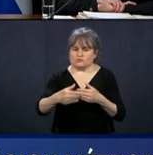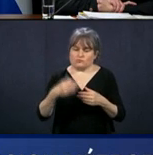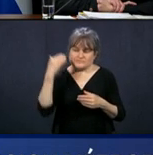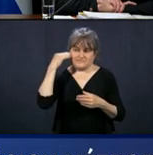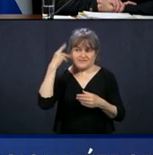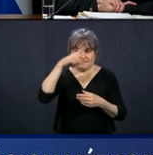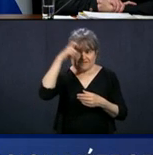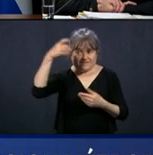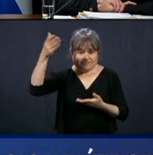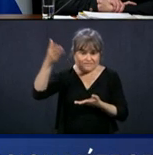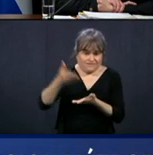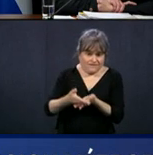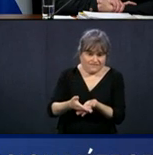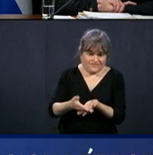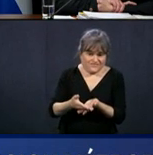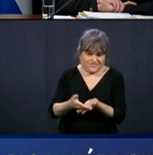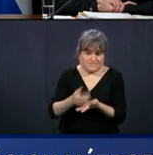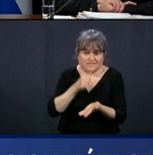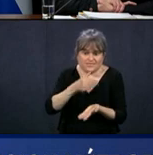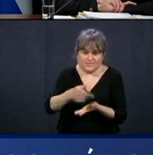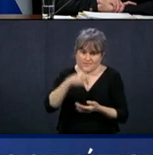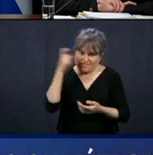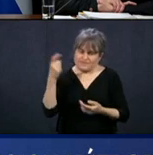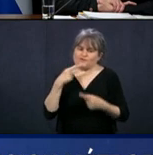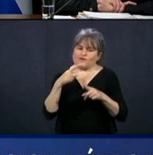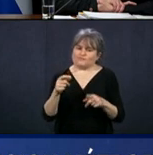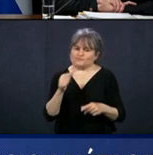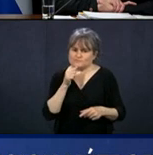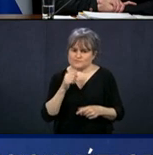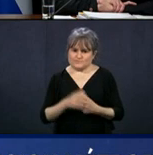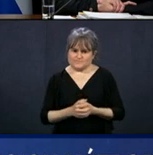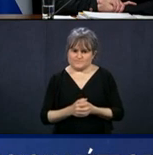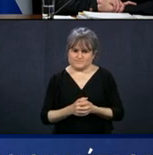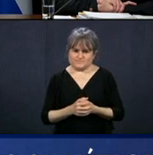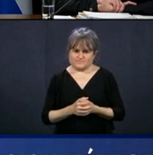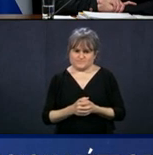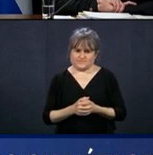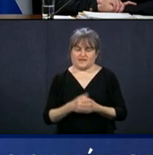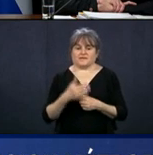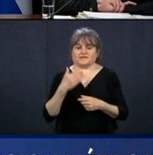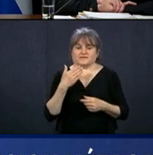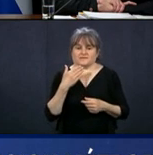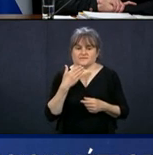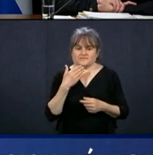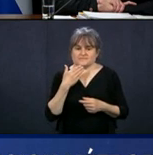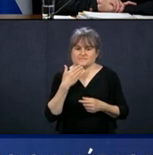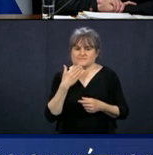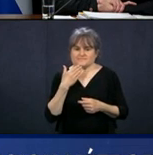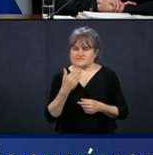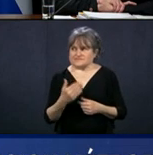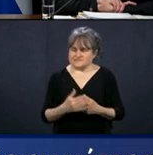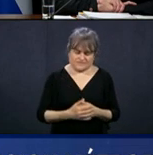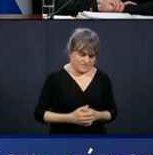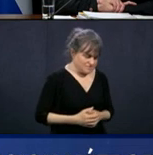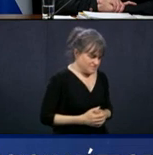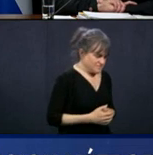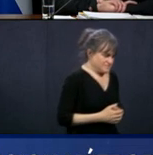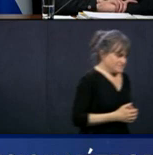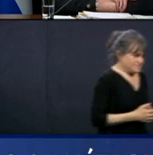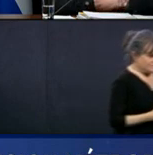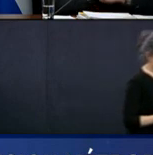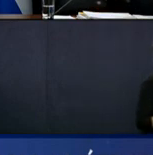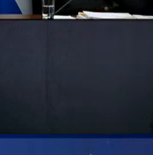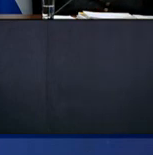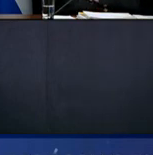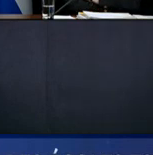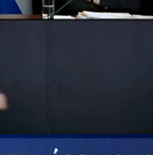aussi. Donc, il y aura des annonces dès que ce sera possible. Merci. Donc, deux dernières questions en français qui nous ont été envoyées par Mylène